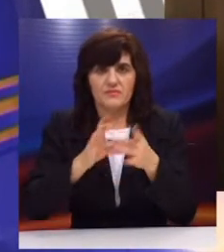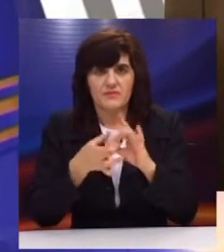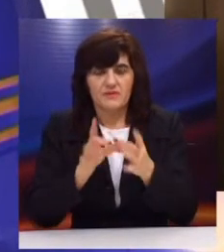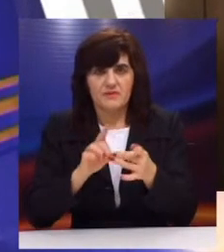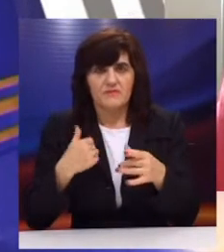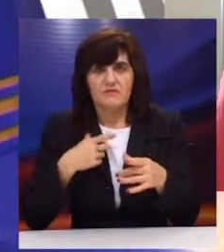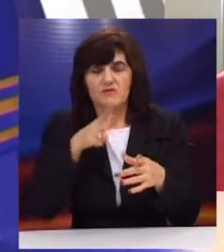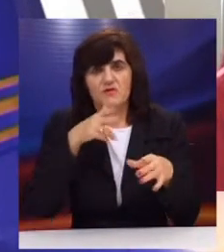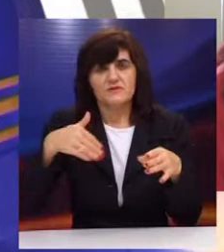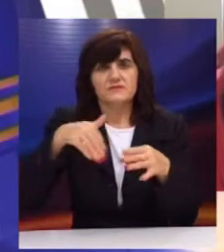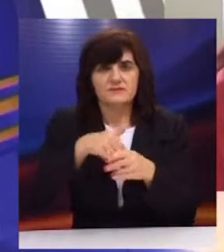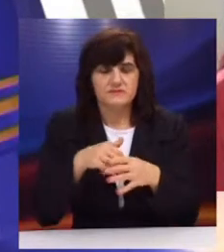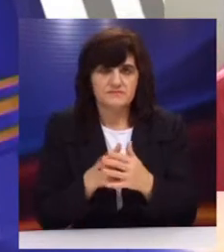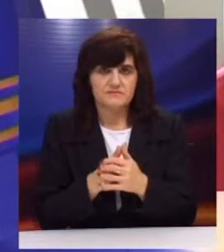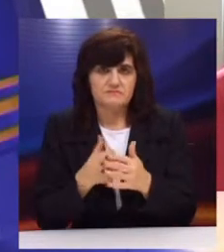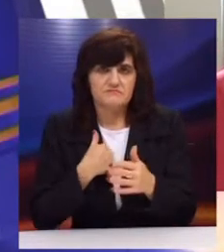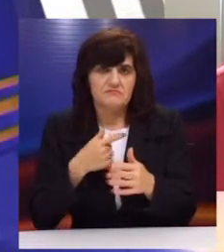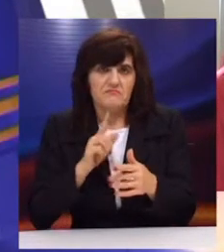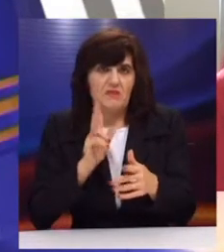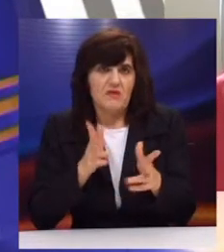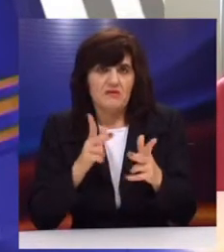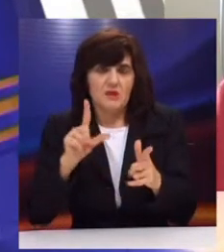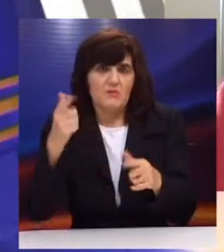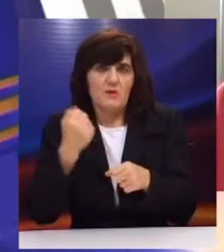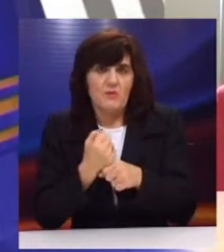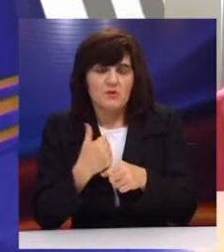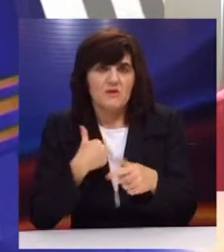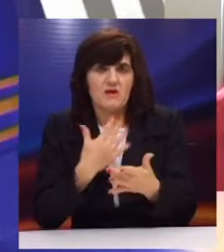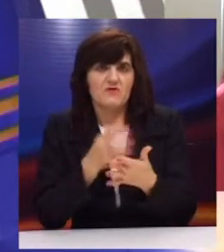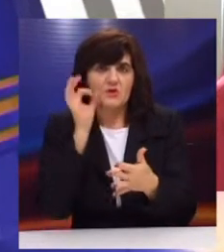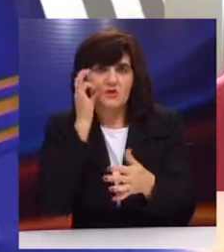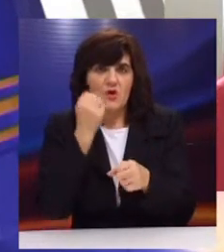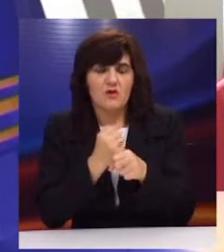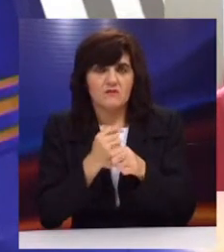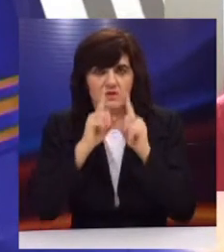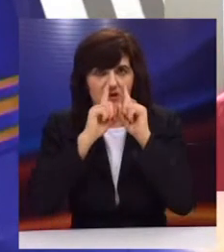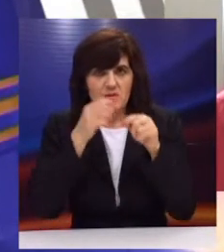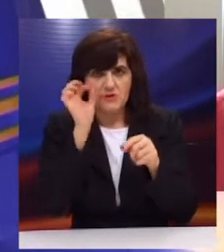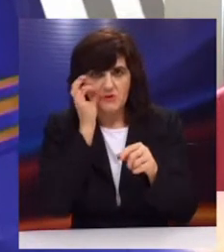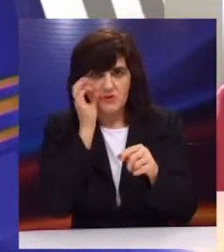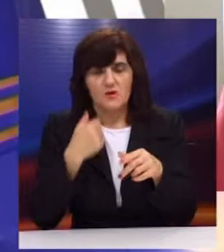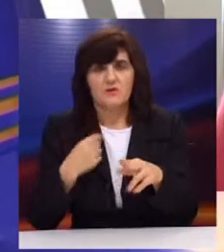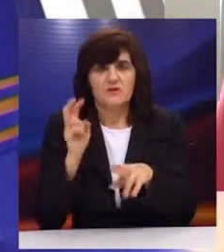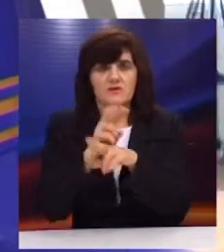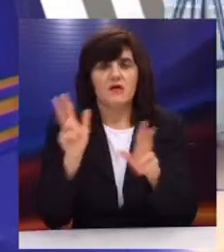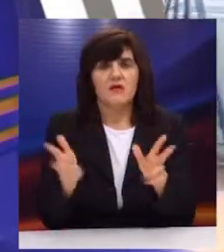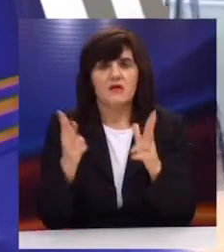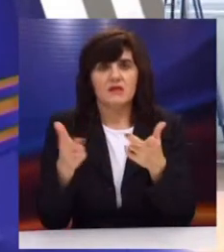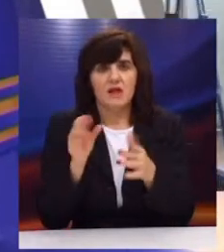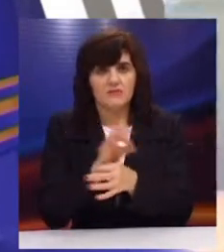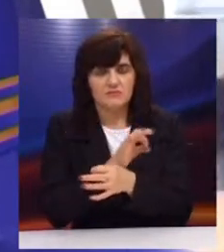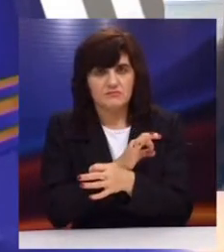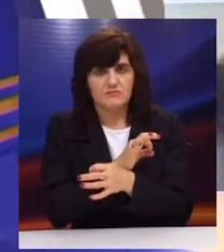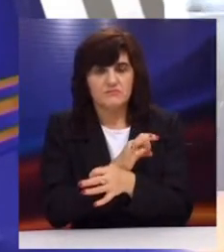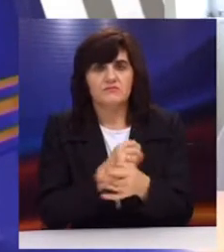poslodavcem. Pa ja ne tražim dugo posao zato što sam radila u Solidu, pa sad sam počela da tražim posla. Ja